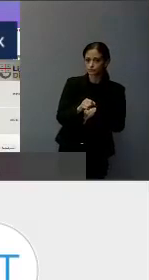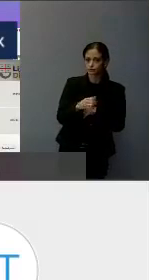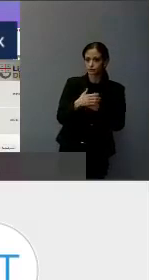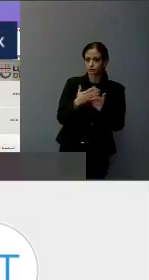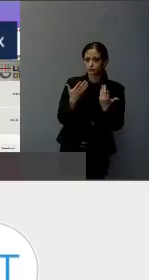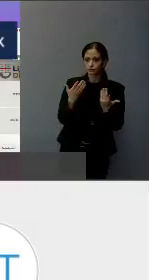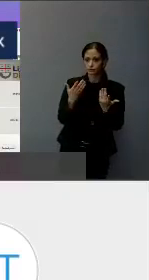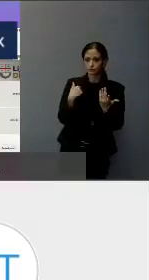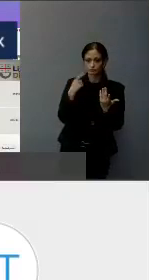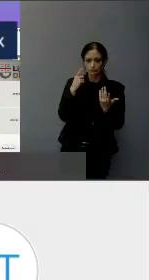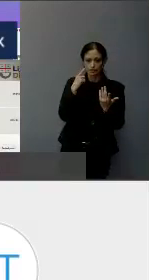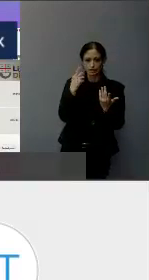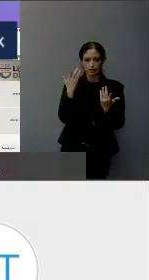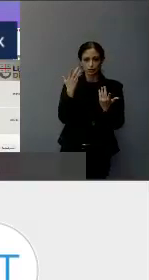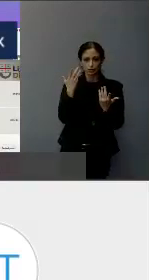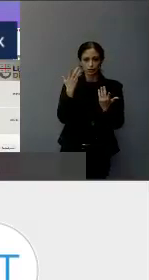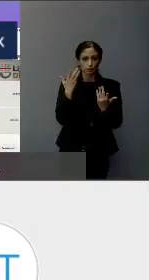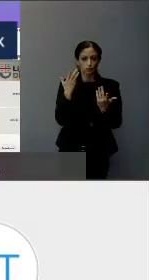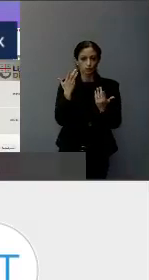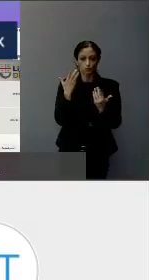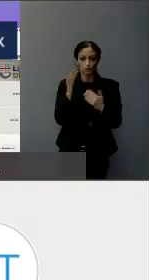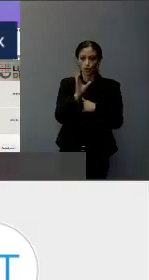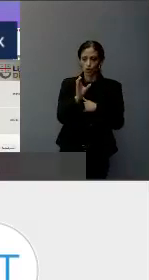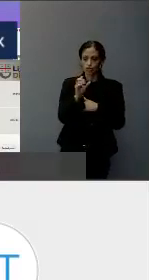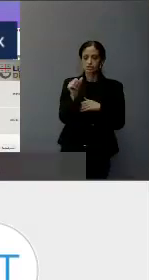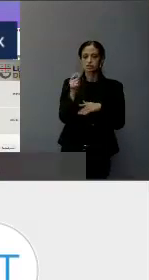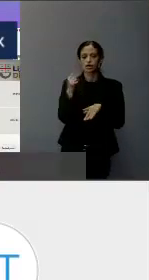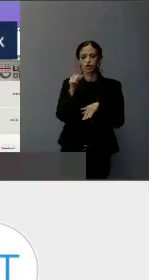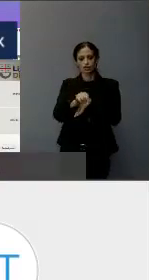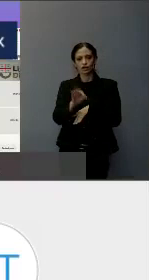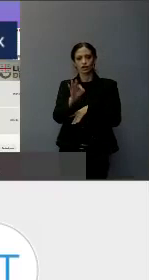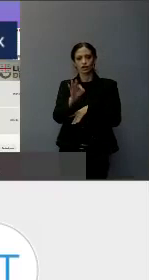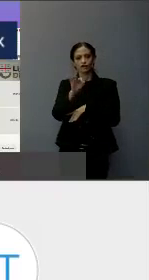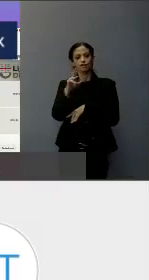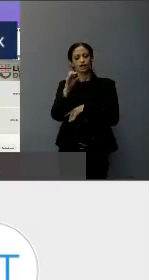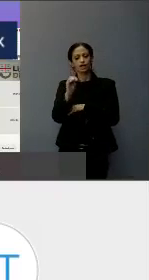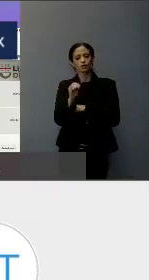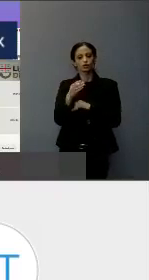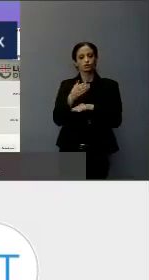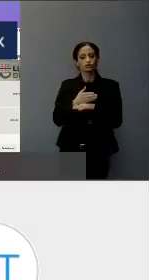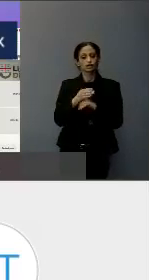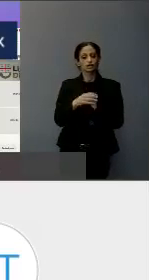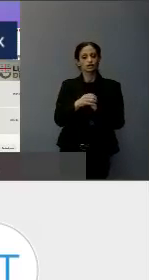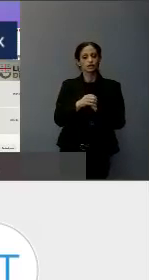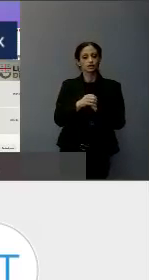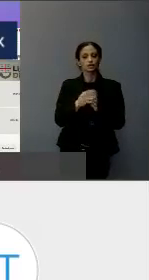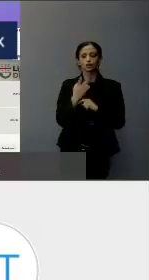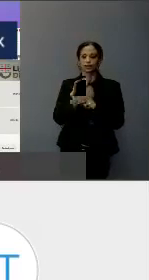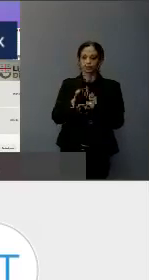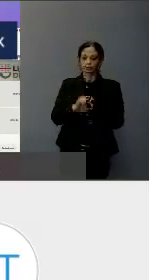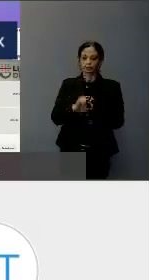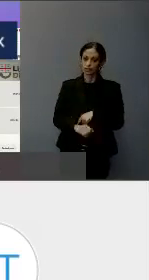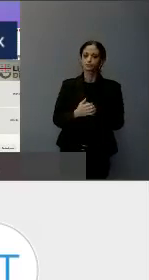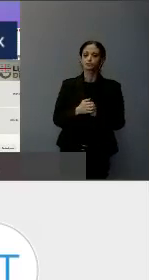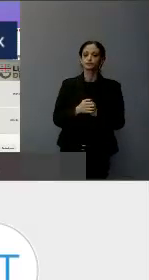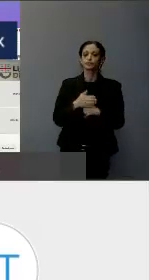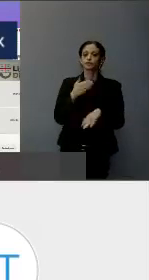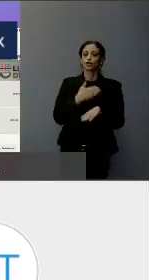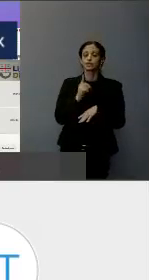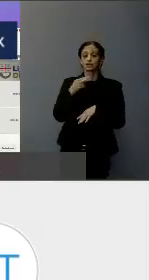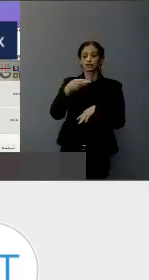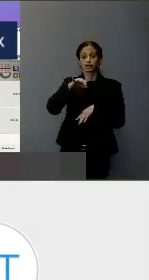ho sentito male e intervenuto cosi lega mano a costa contrario consigliere ferrero contrari campansi gliere